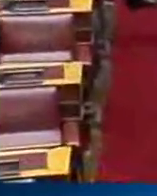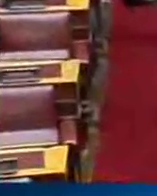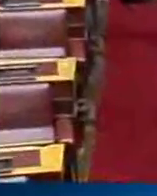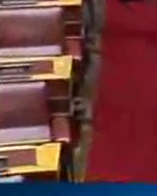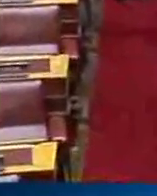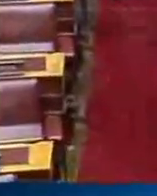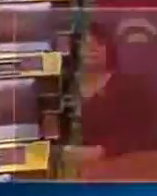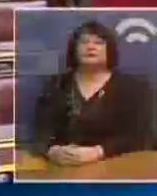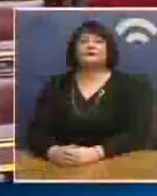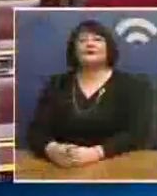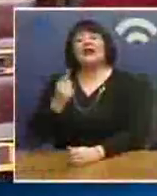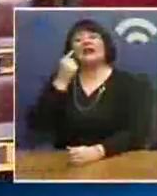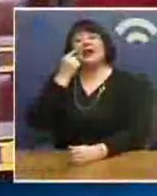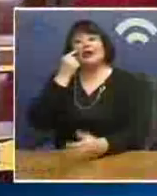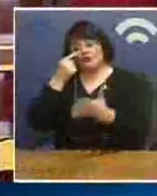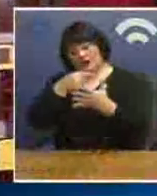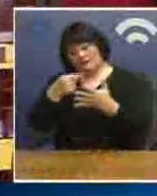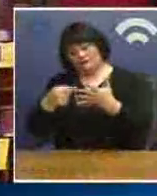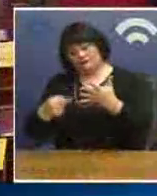Και ας πάρουμε τα θέματα ένα-ένα και